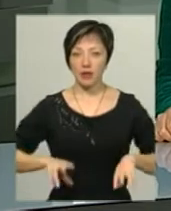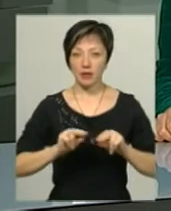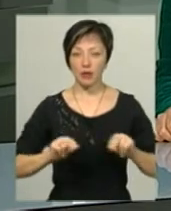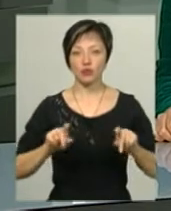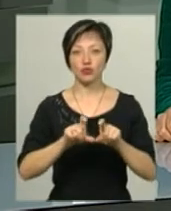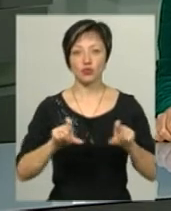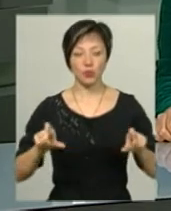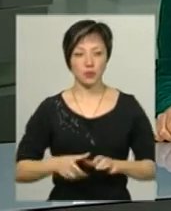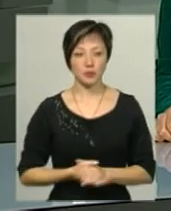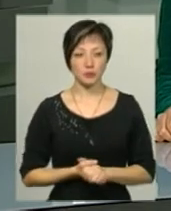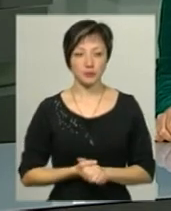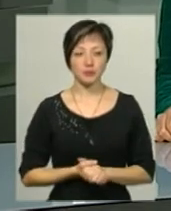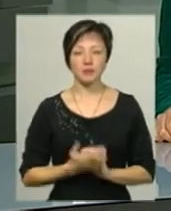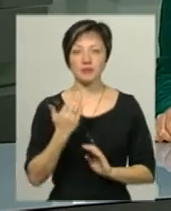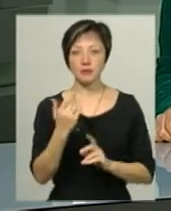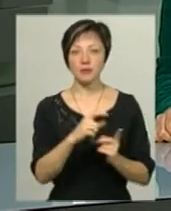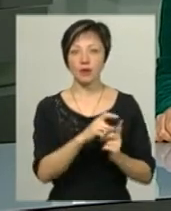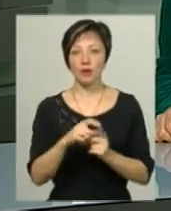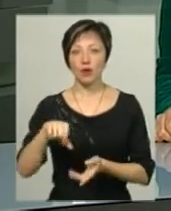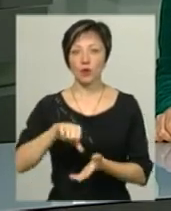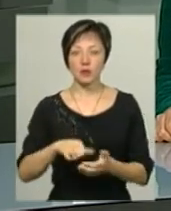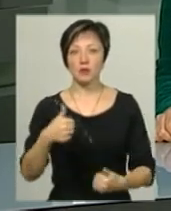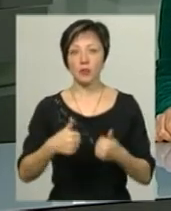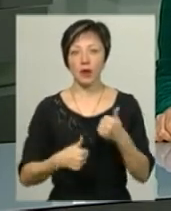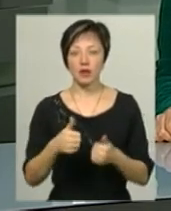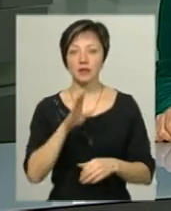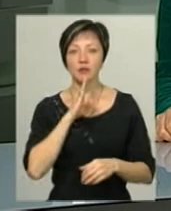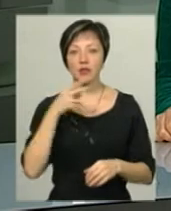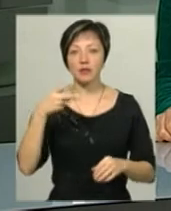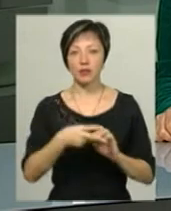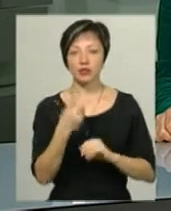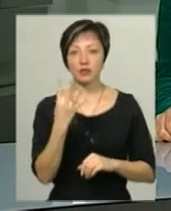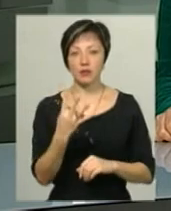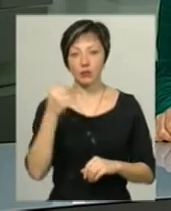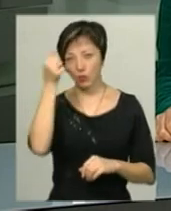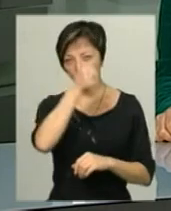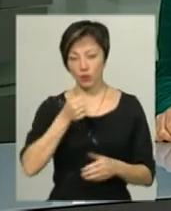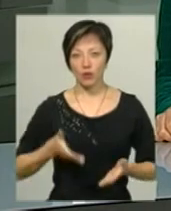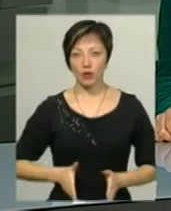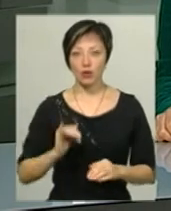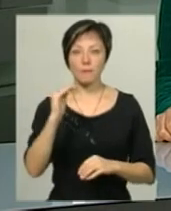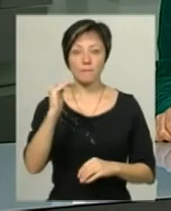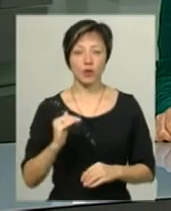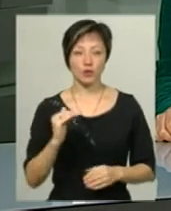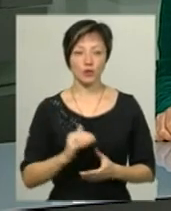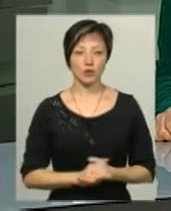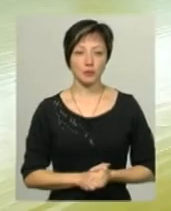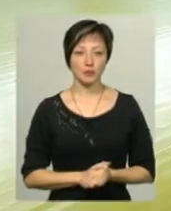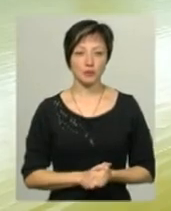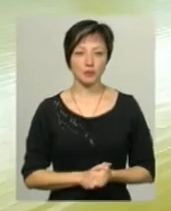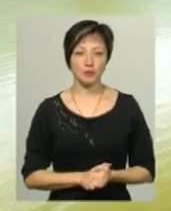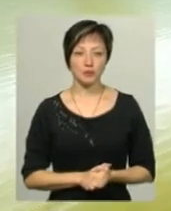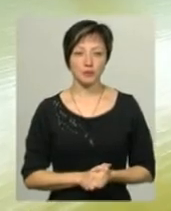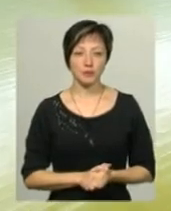школи Олександр Осацький. За його словами, участь у змаганнях беруть дівчата 2004 року народження і молодші.